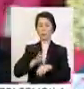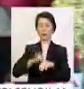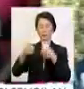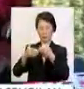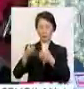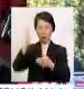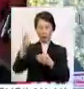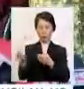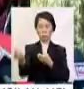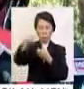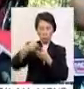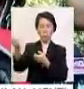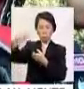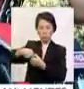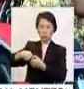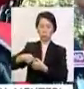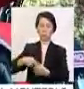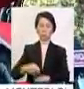terdekat.